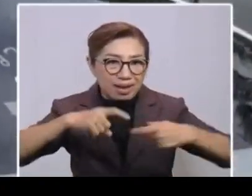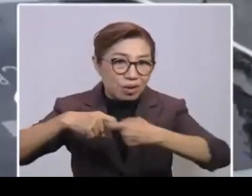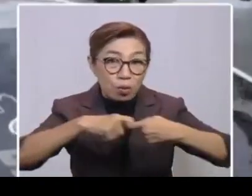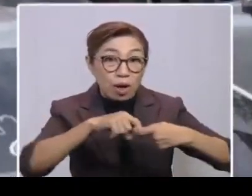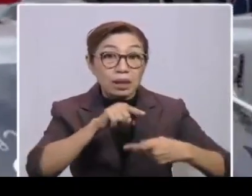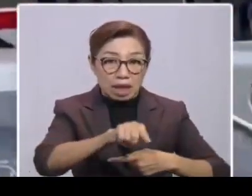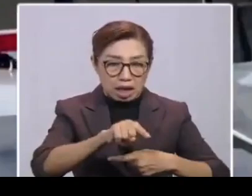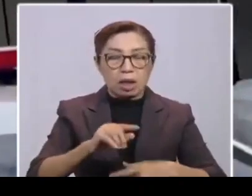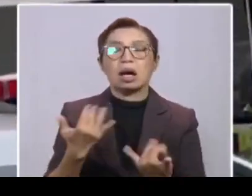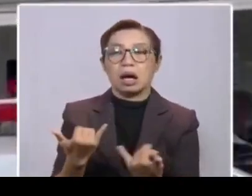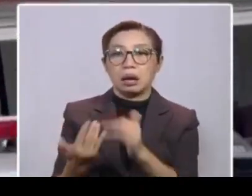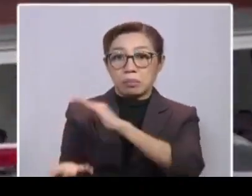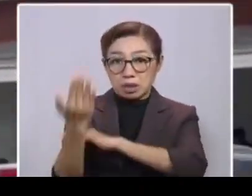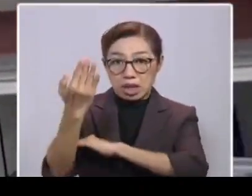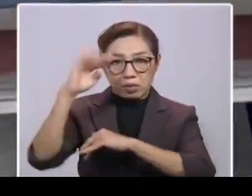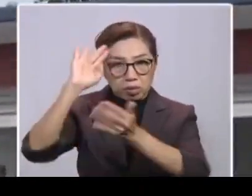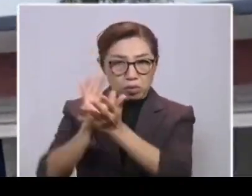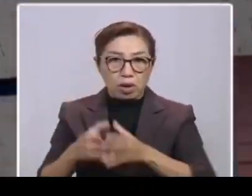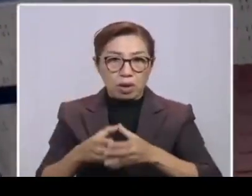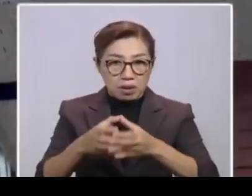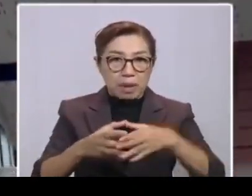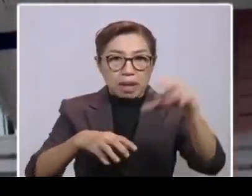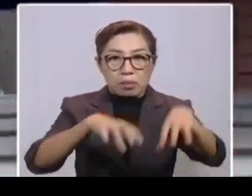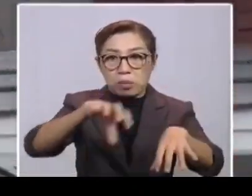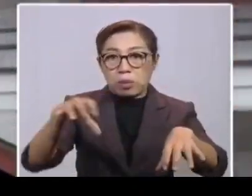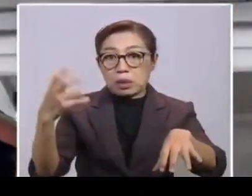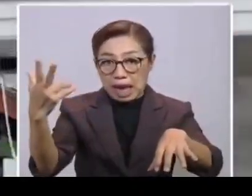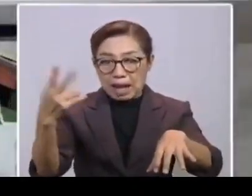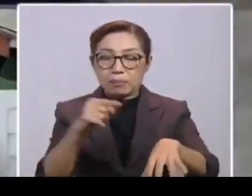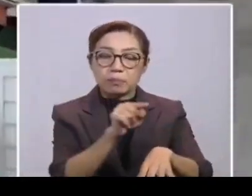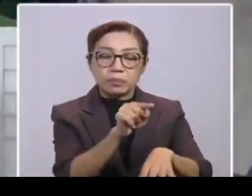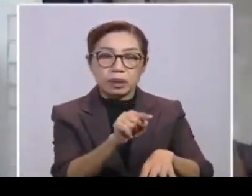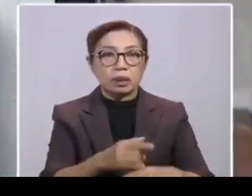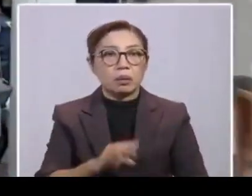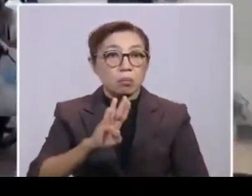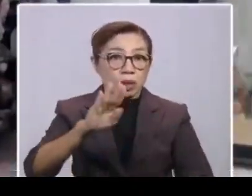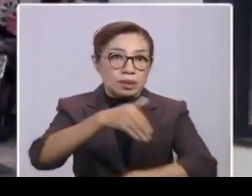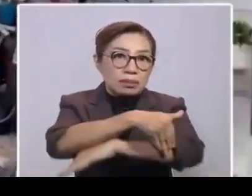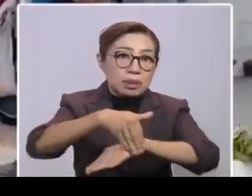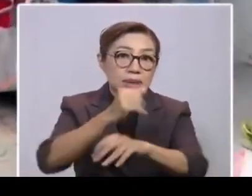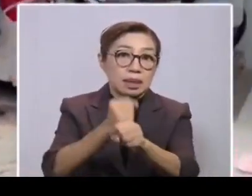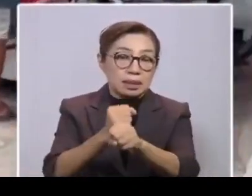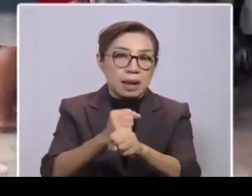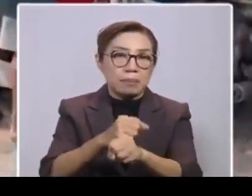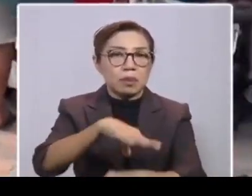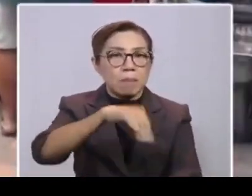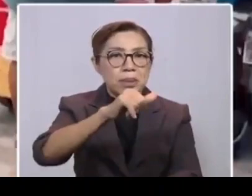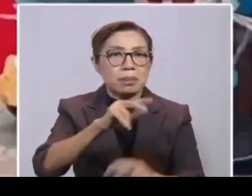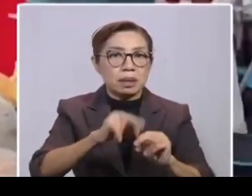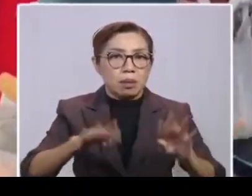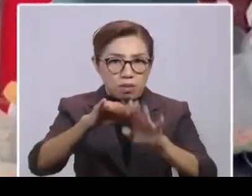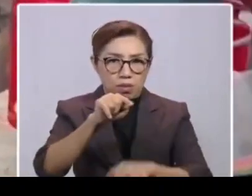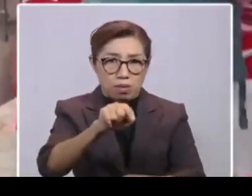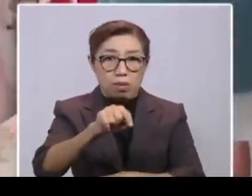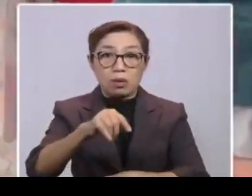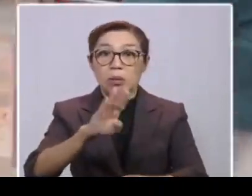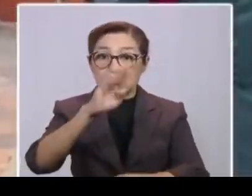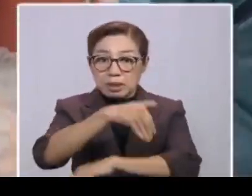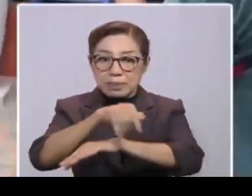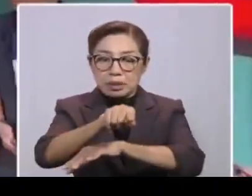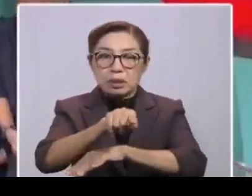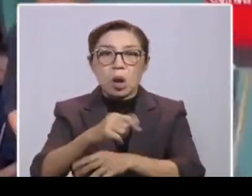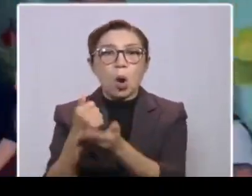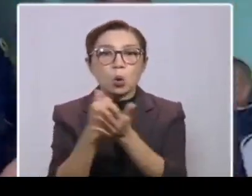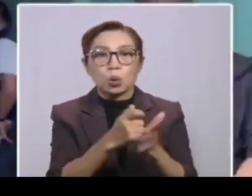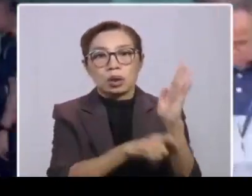เติม 3จุดซึ่งเป็นบริษัทกฎหมายและทำบัญชีนะครับในพื้นที่อำเภอเมืองนครปฐมหลังพบความเกี่ยวข้องนะครับเป็นบริษัทที่จัดทำ